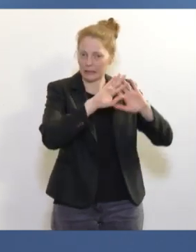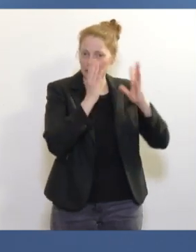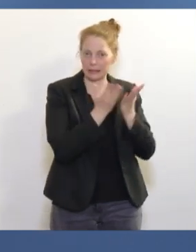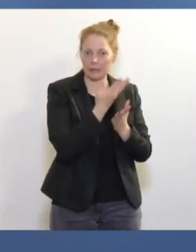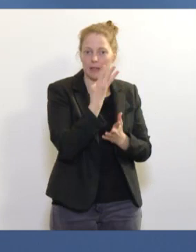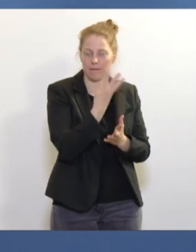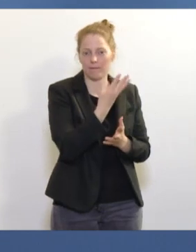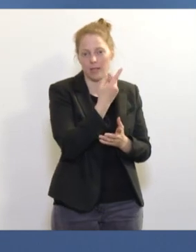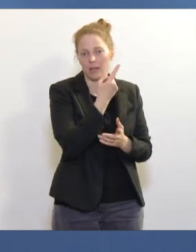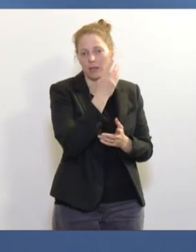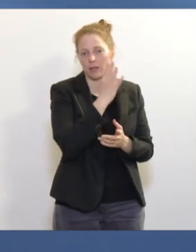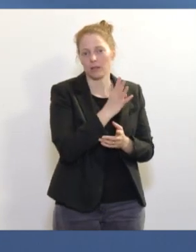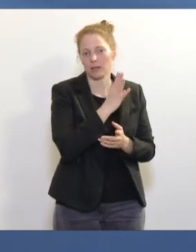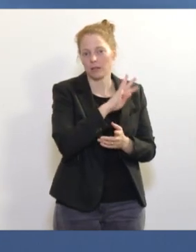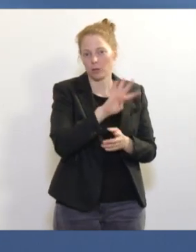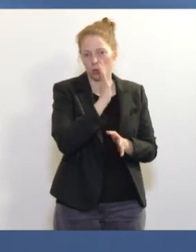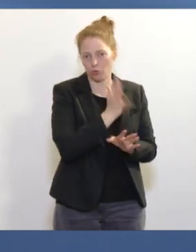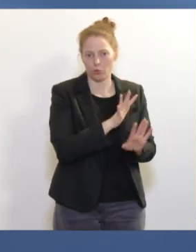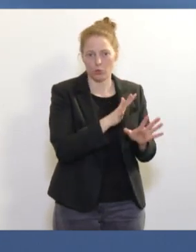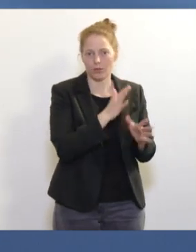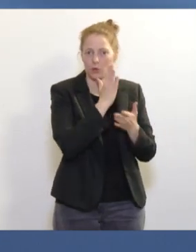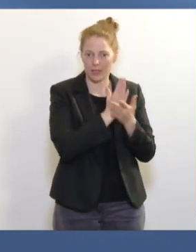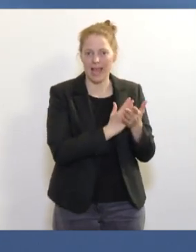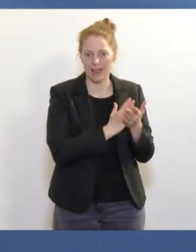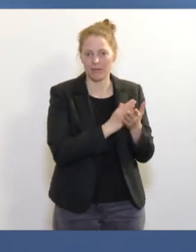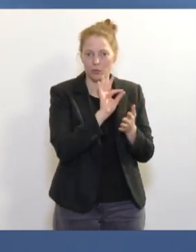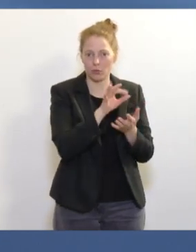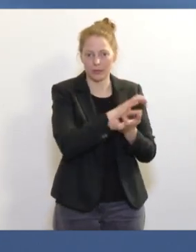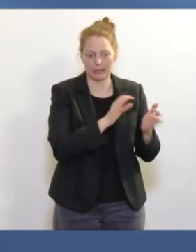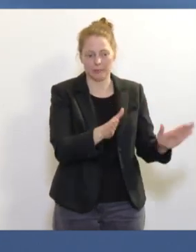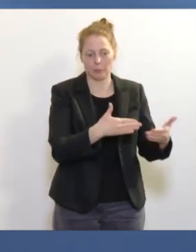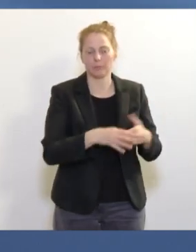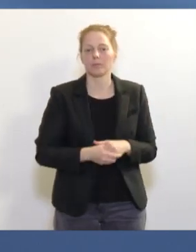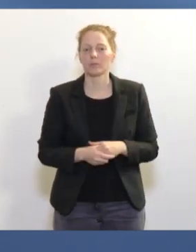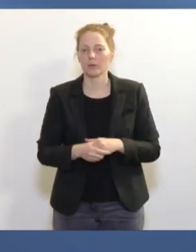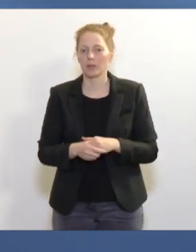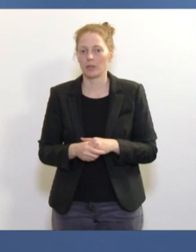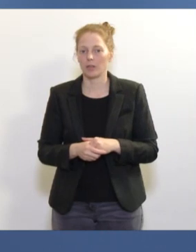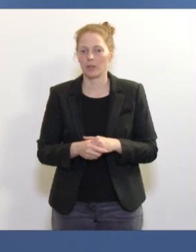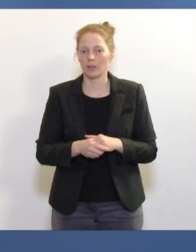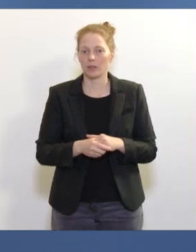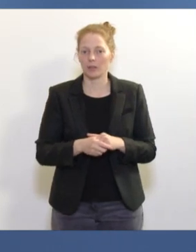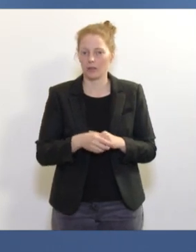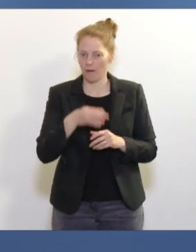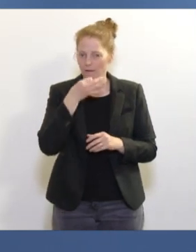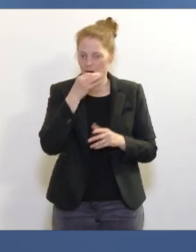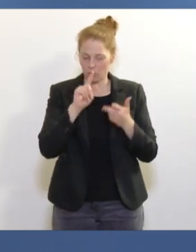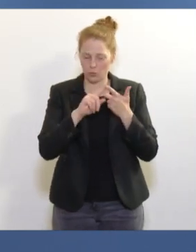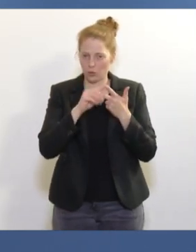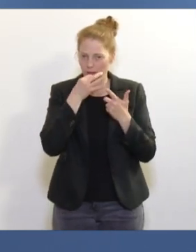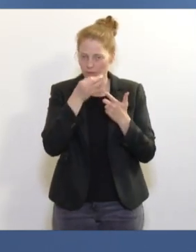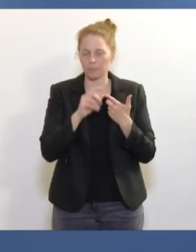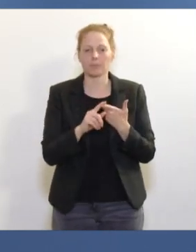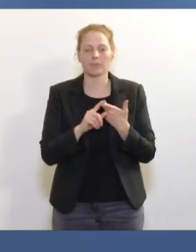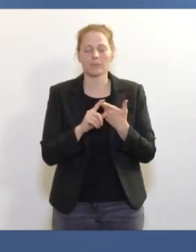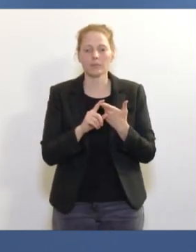mehr, ein bisschen mehr wie tauschend. Als bekannt, nein, Frau von 100,7, aber als bekannt, wie viel